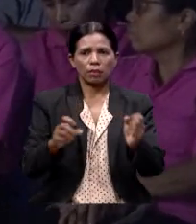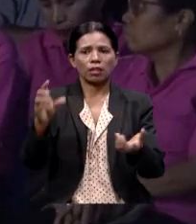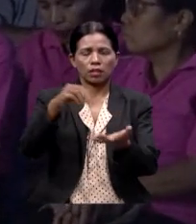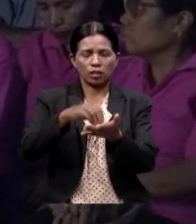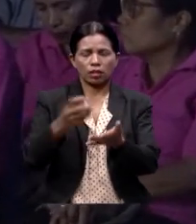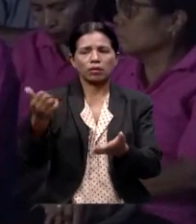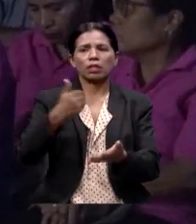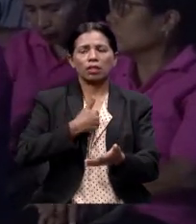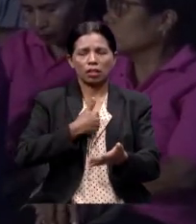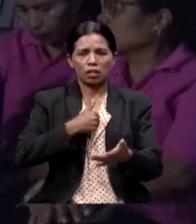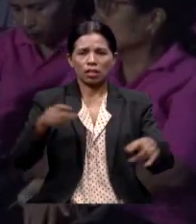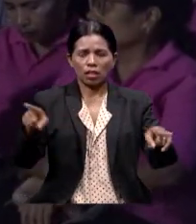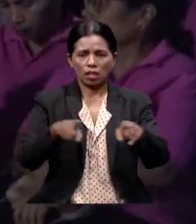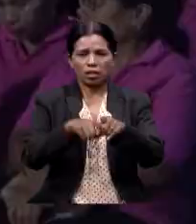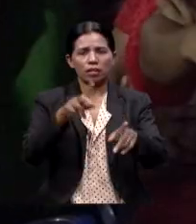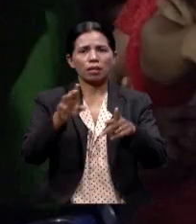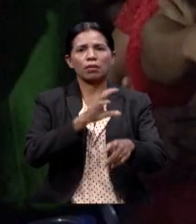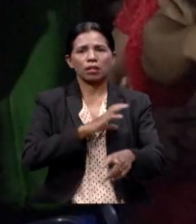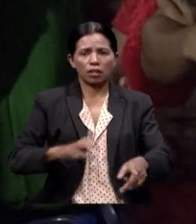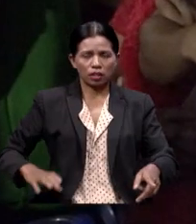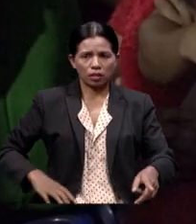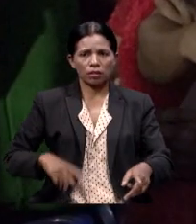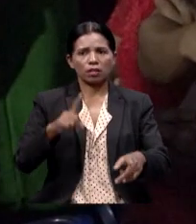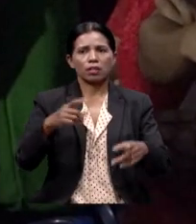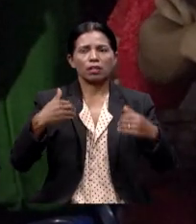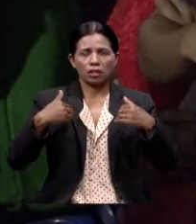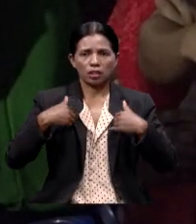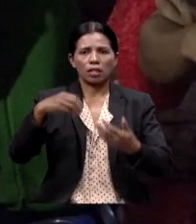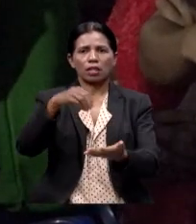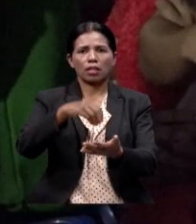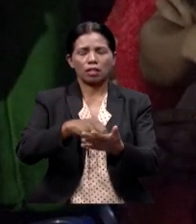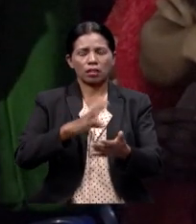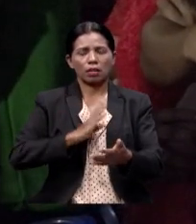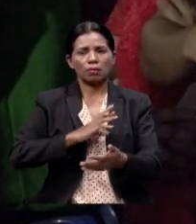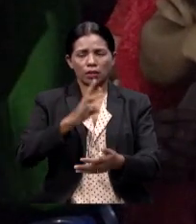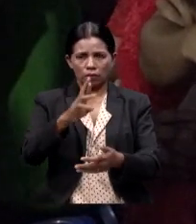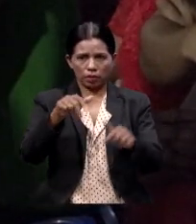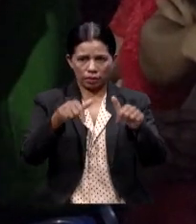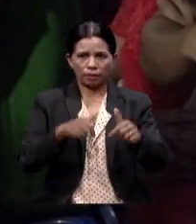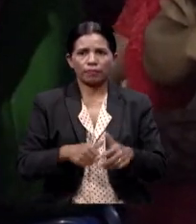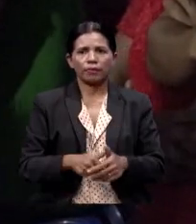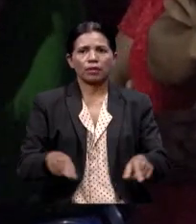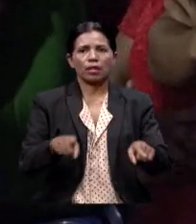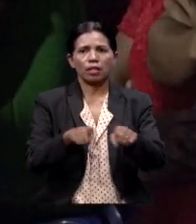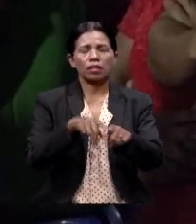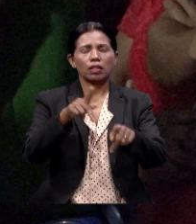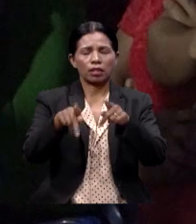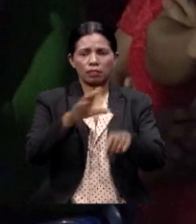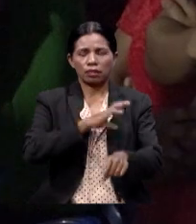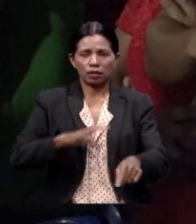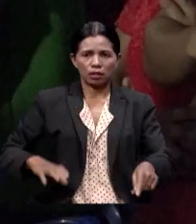serniang hane sa musuh ema sarani ide ia hamau ngane sarani bayru Becora Centro ne udar mas sarani